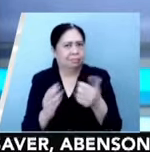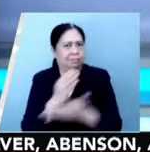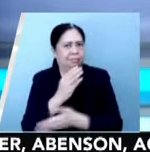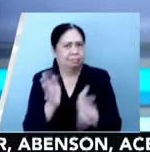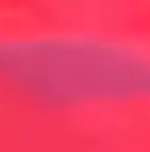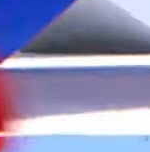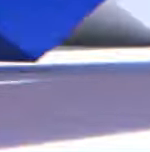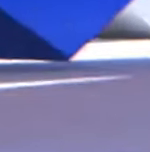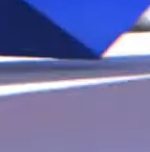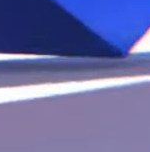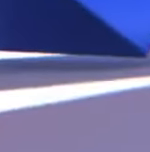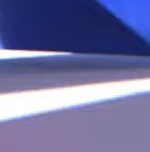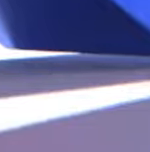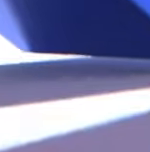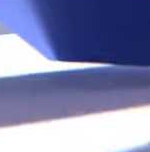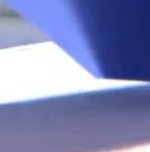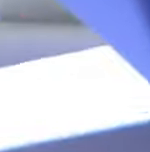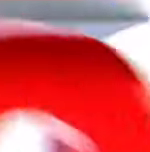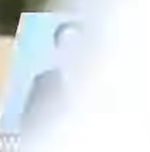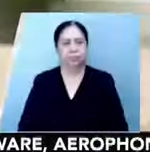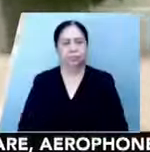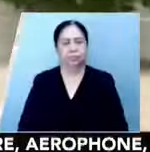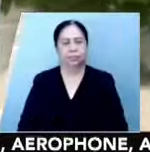Nakatutok si Marie Zumali.